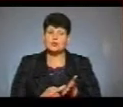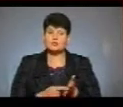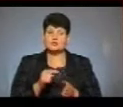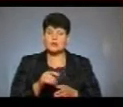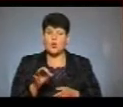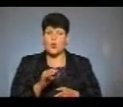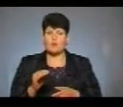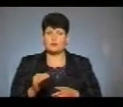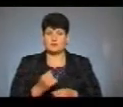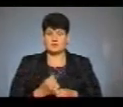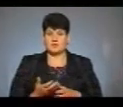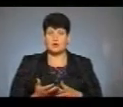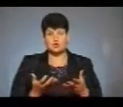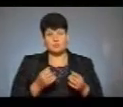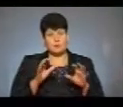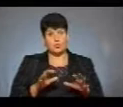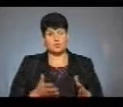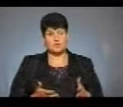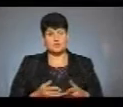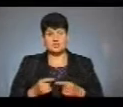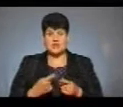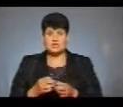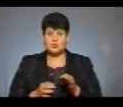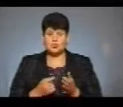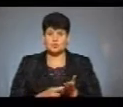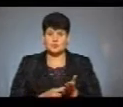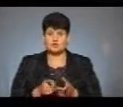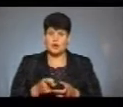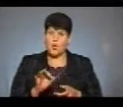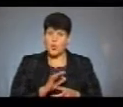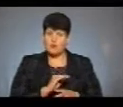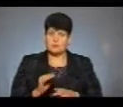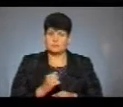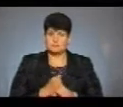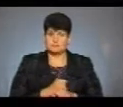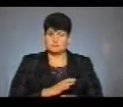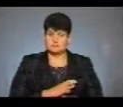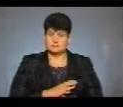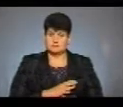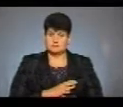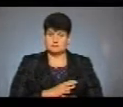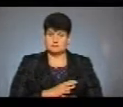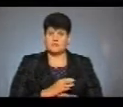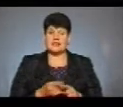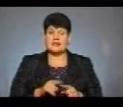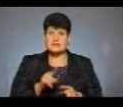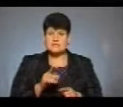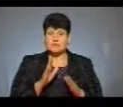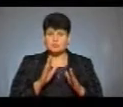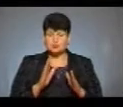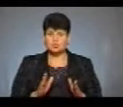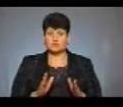ну, якщо приймуть такий трудовий кодекс, через суд довести, що ти офіційно працював. Бо і це буде стояти,